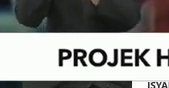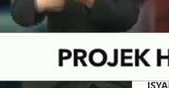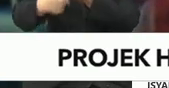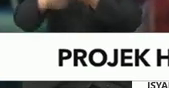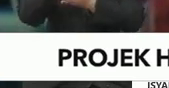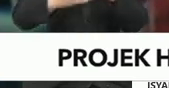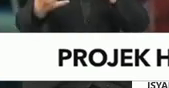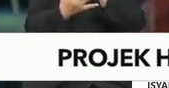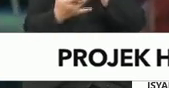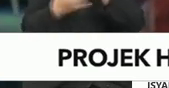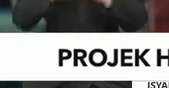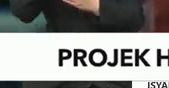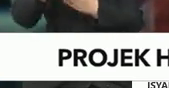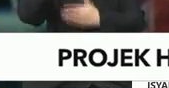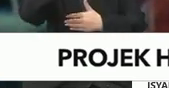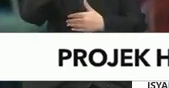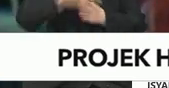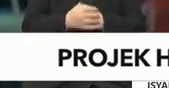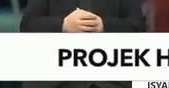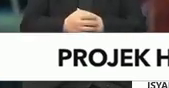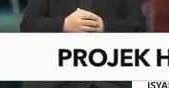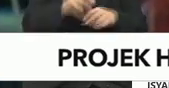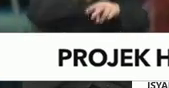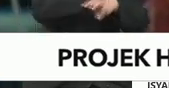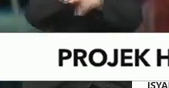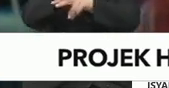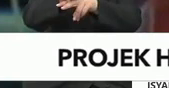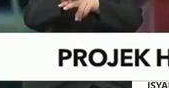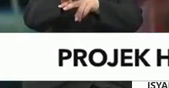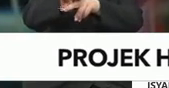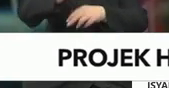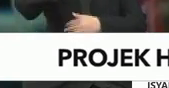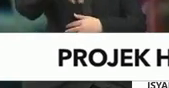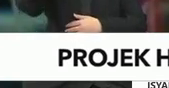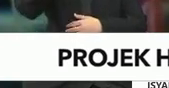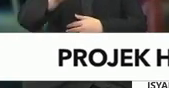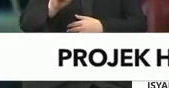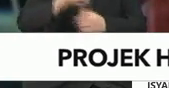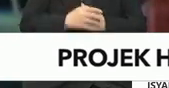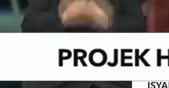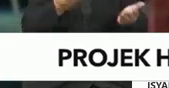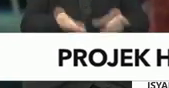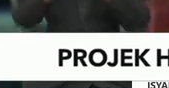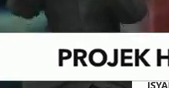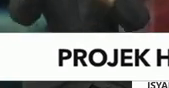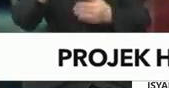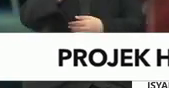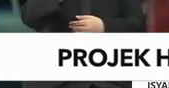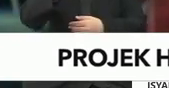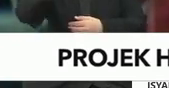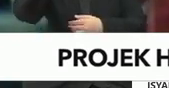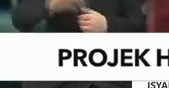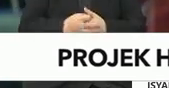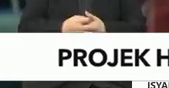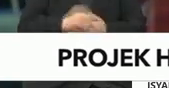merundingkan hal-hal teknik the many projects are the pada pengawasan jabatan telah jabatan fentry kepada komitmen peliputan